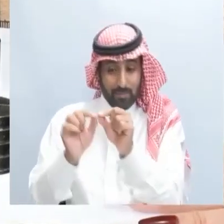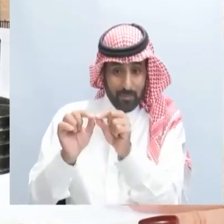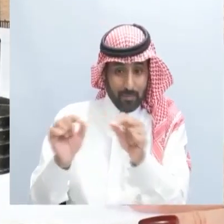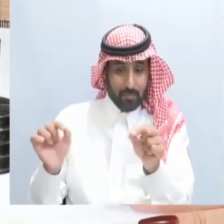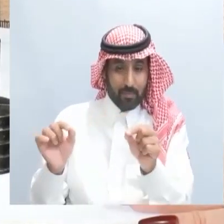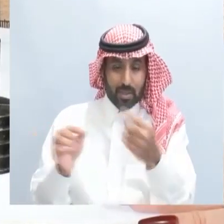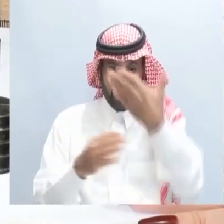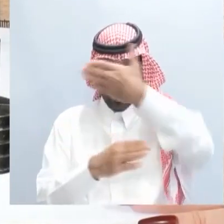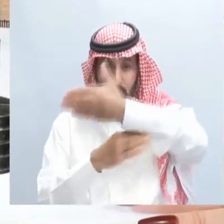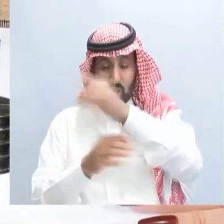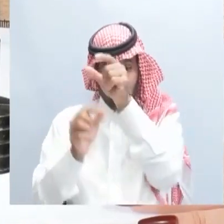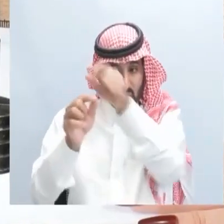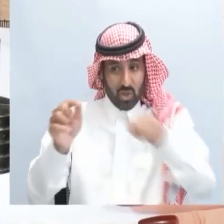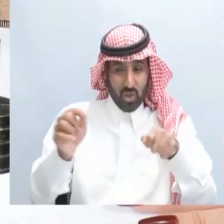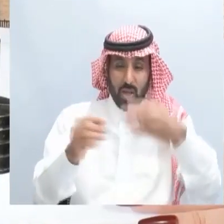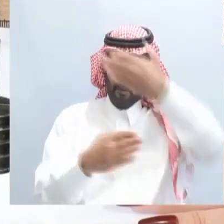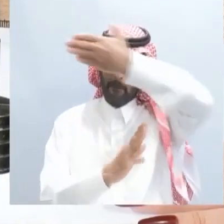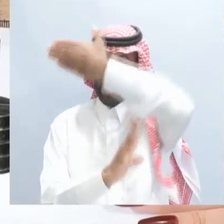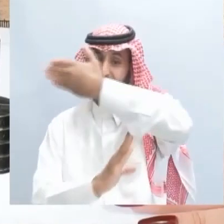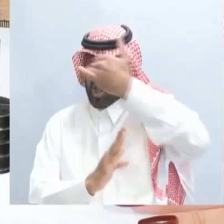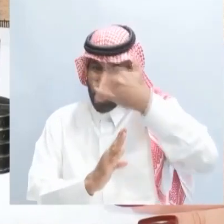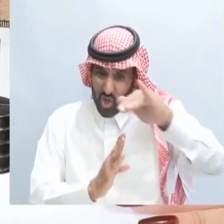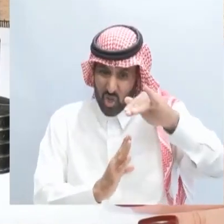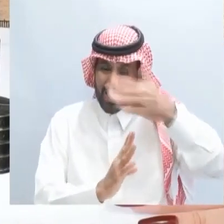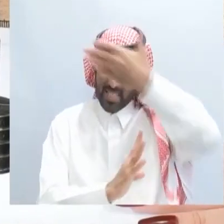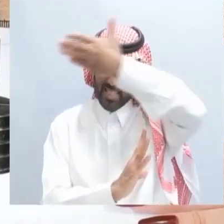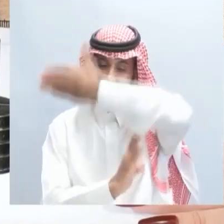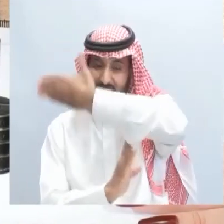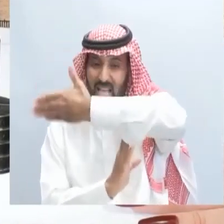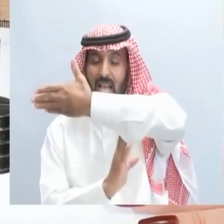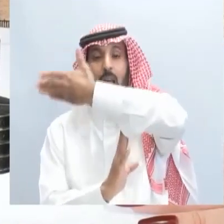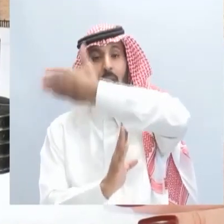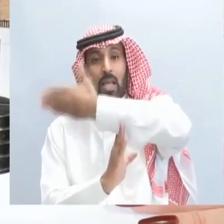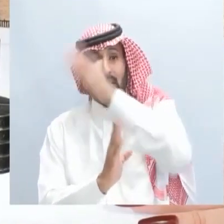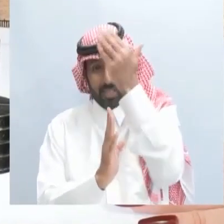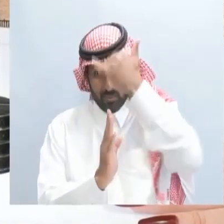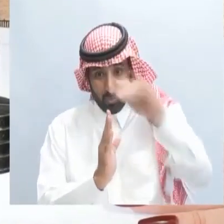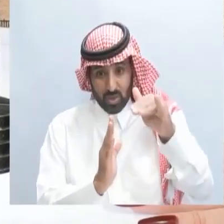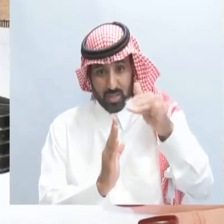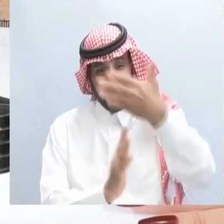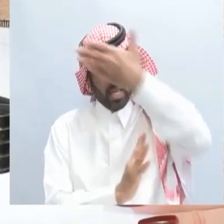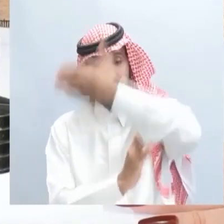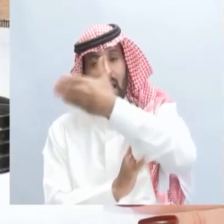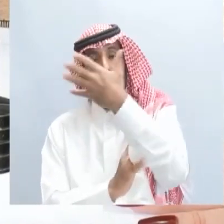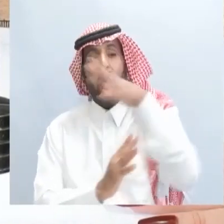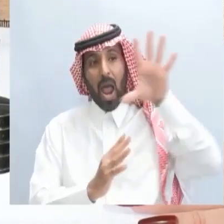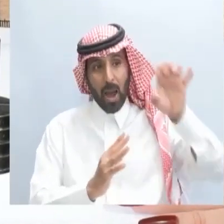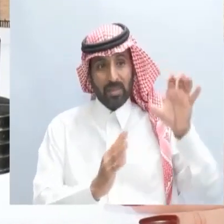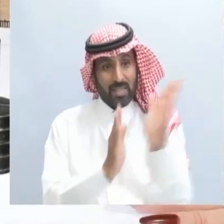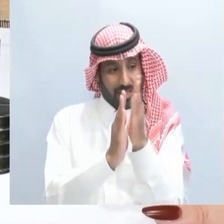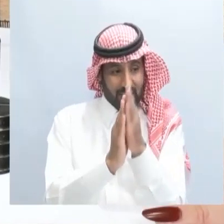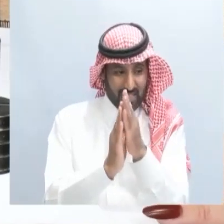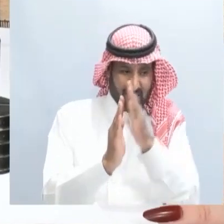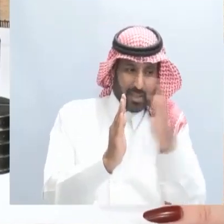ان ان المسطره هنا ثبتت من ماذا ثبتت من منتصف فبالتالي هنا 50 انت لا تقرا من